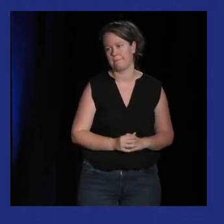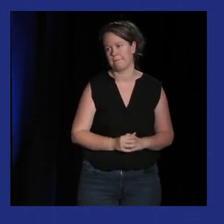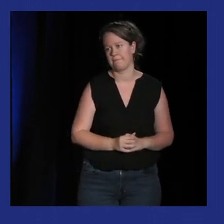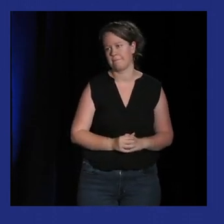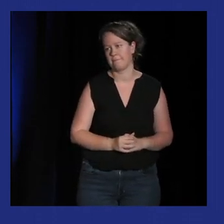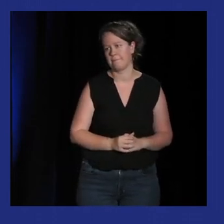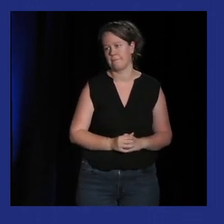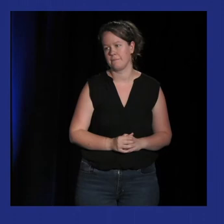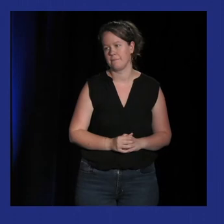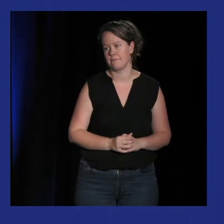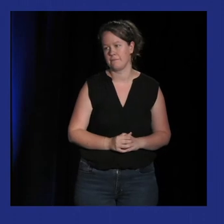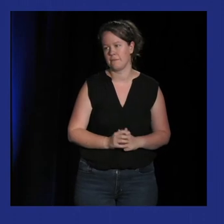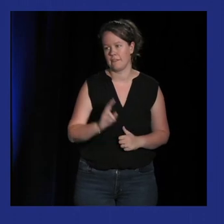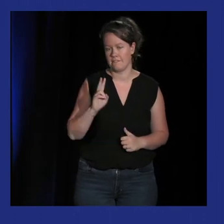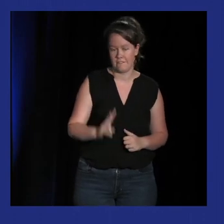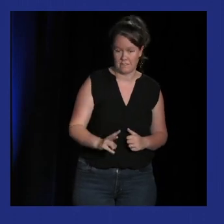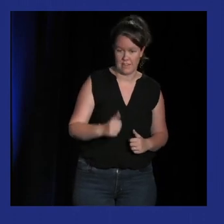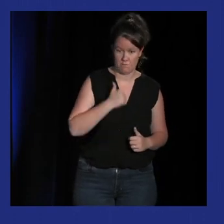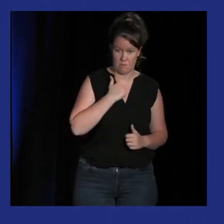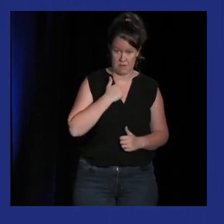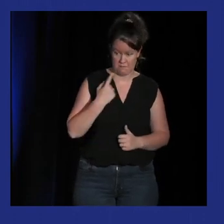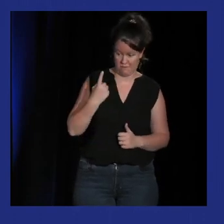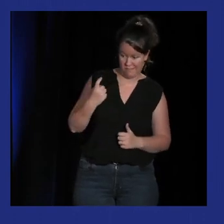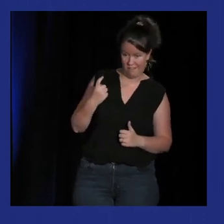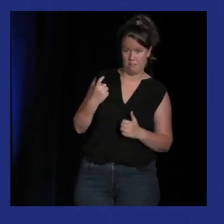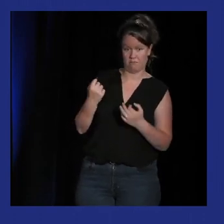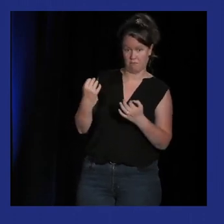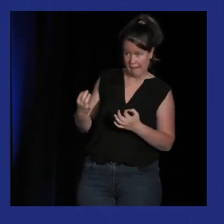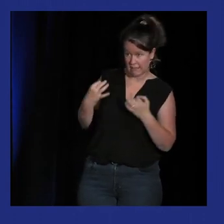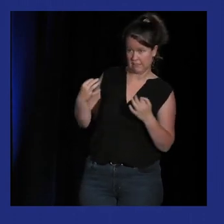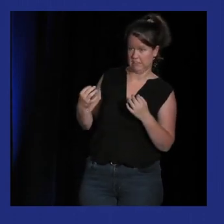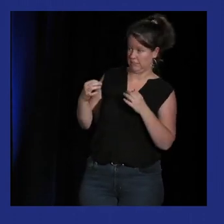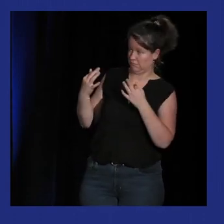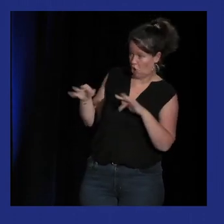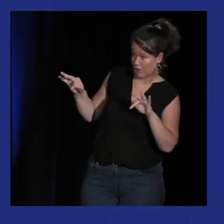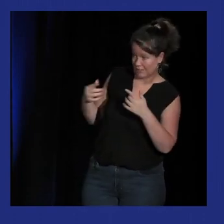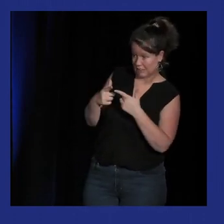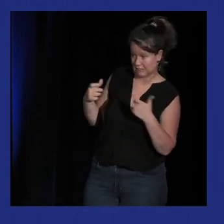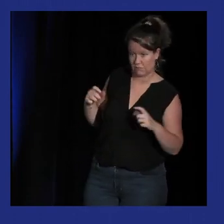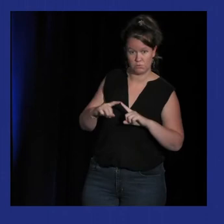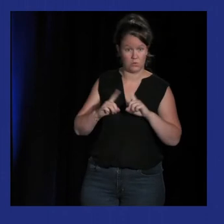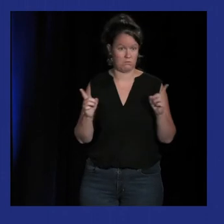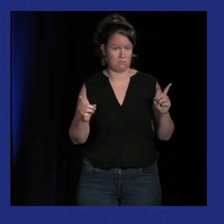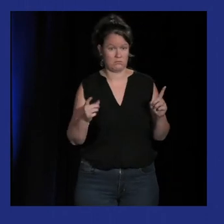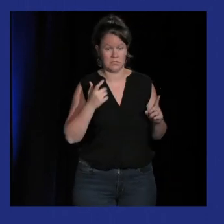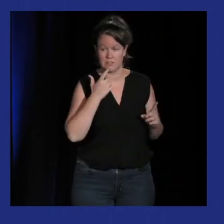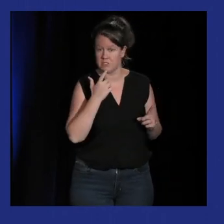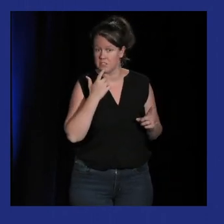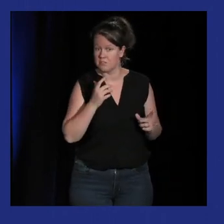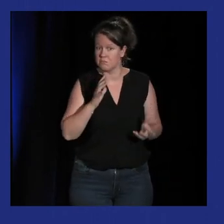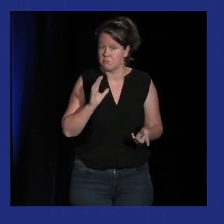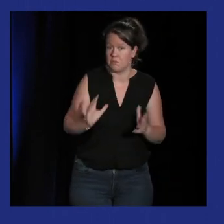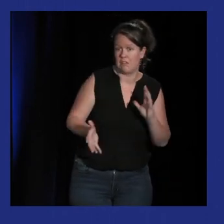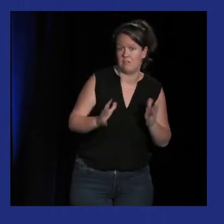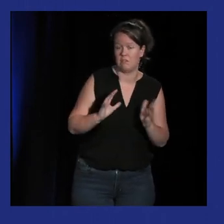ne venant effectivement pas de cet univers je me demande parfois si c'est pas également la réponse à je sais pas à une défiance